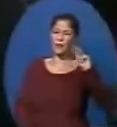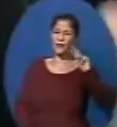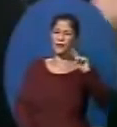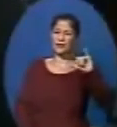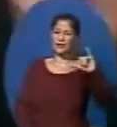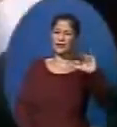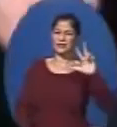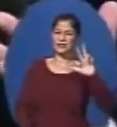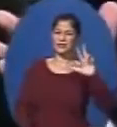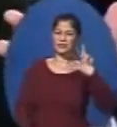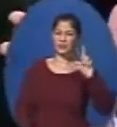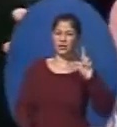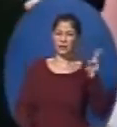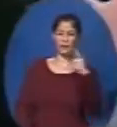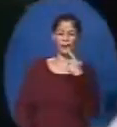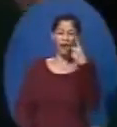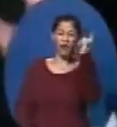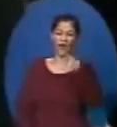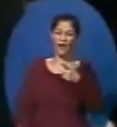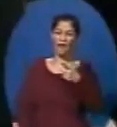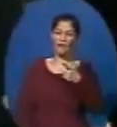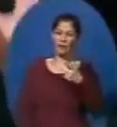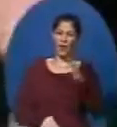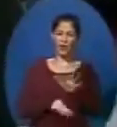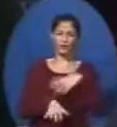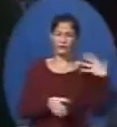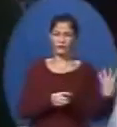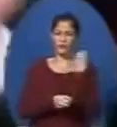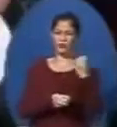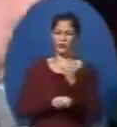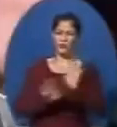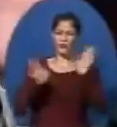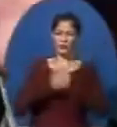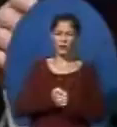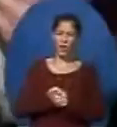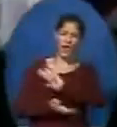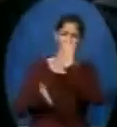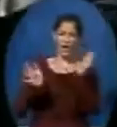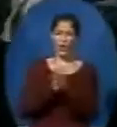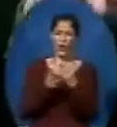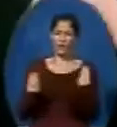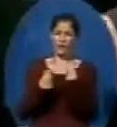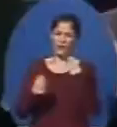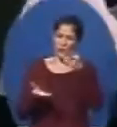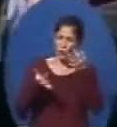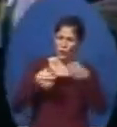הם חייבים לחזור עם ניצחון. וזה מה שקרה כאן. הבנתי. כל האמצעים היו קשרים.